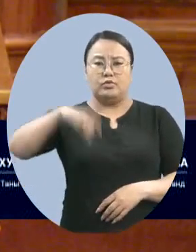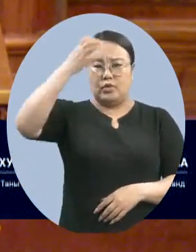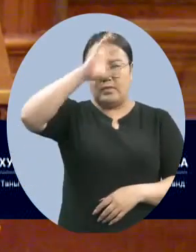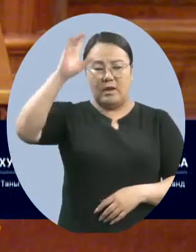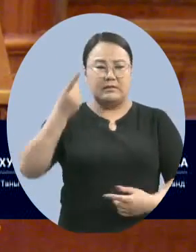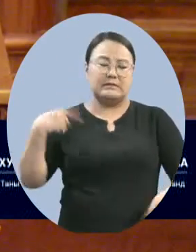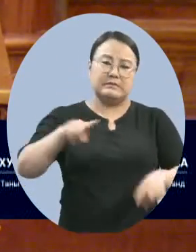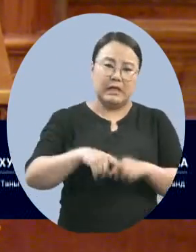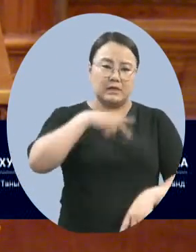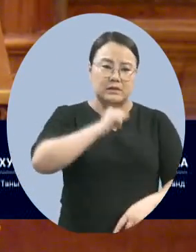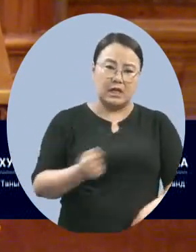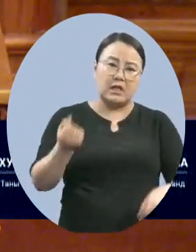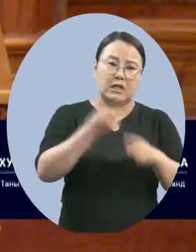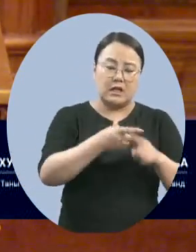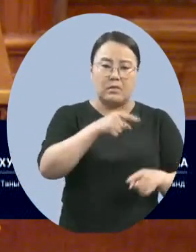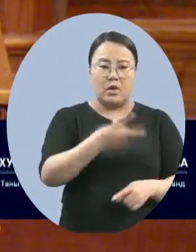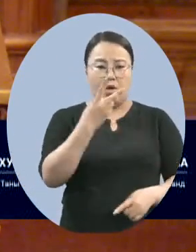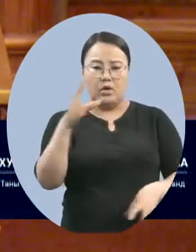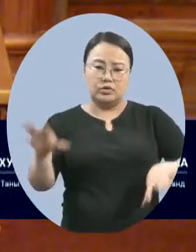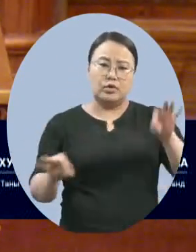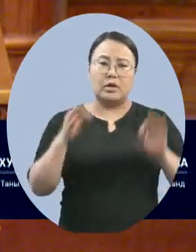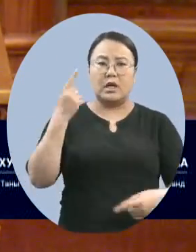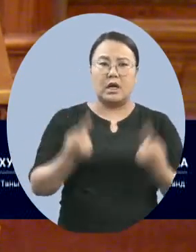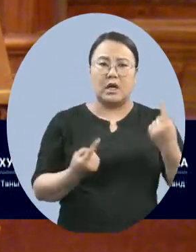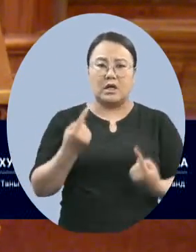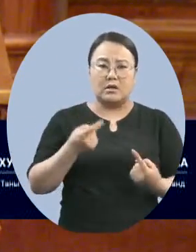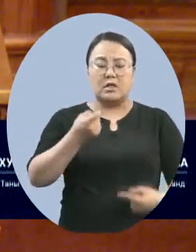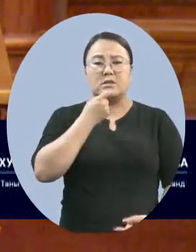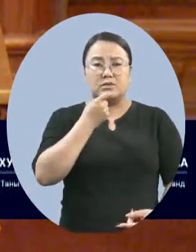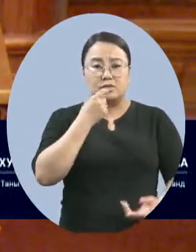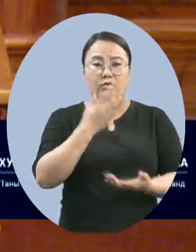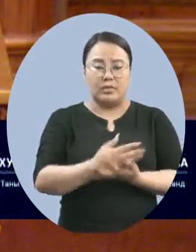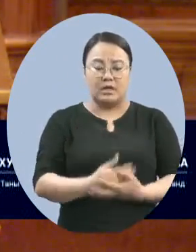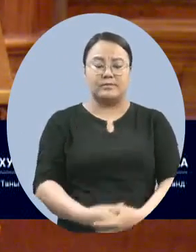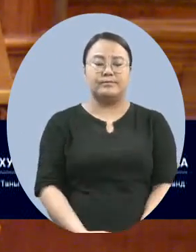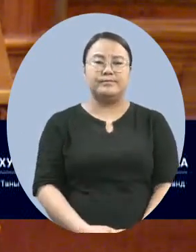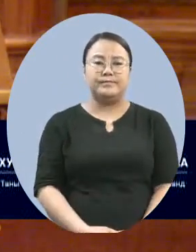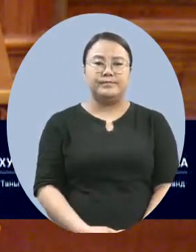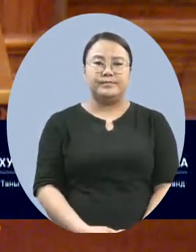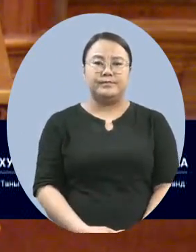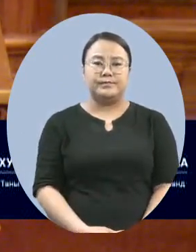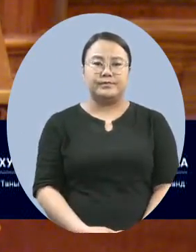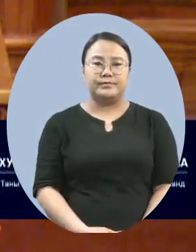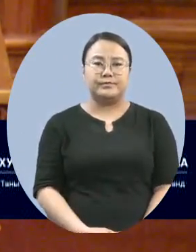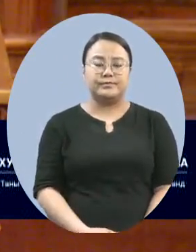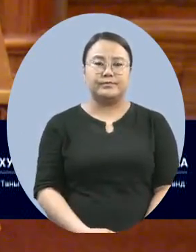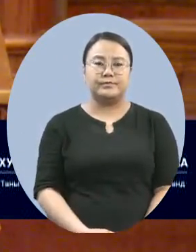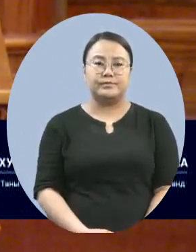тулд өнөөсөх эсвэл хаалга авах гэдэг хоёр сонголтын сонгох гүнтгэн сонголттой бас сонголтын шийдвэртэй нүүрт болж